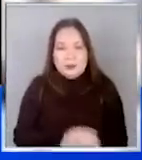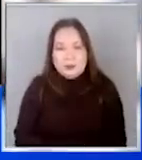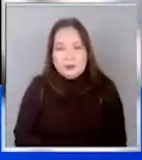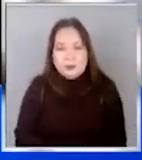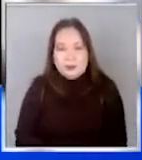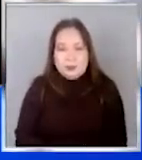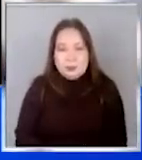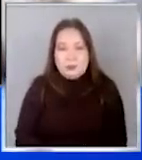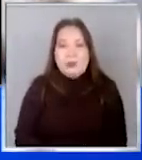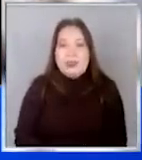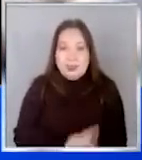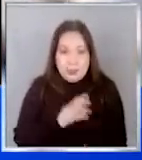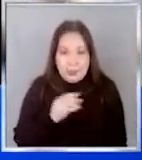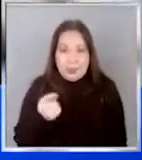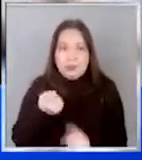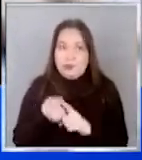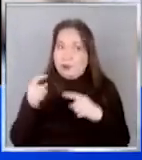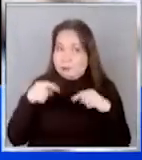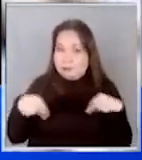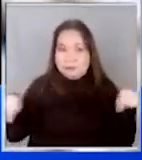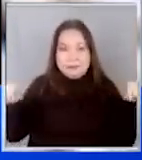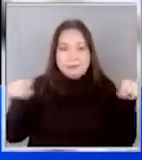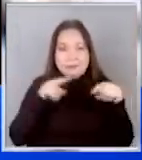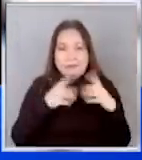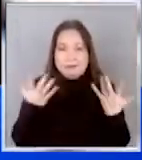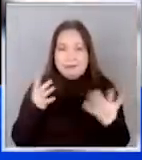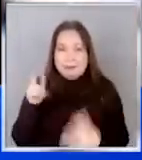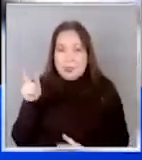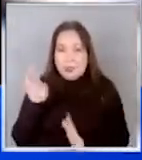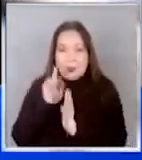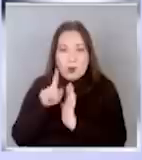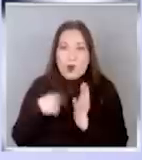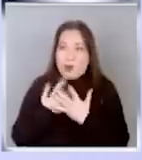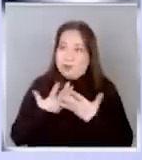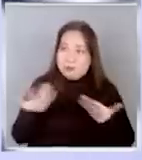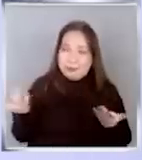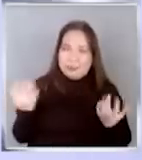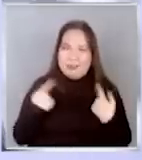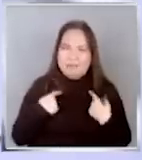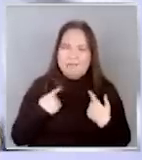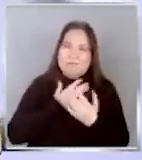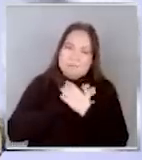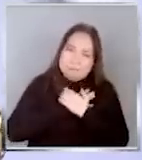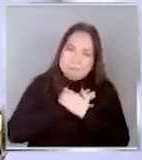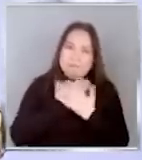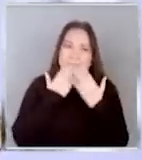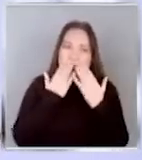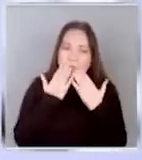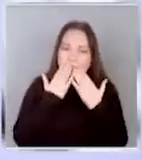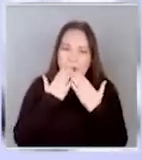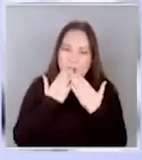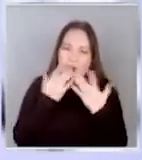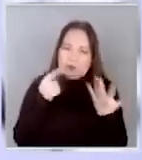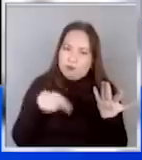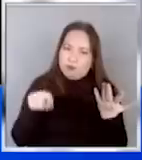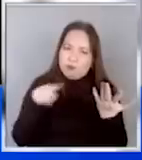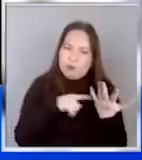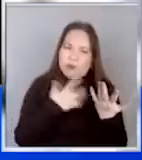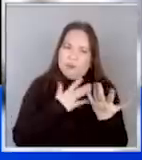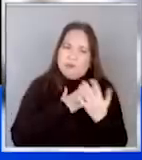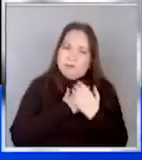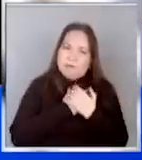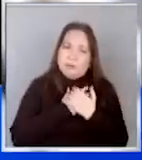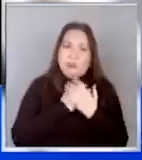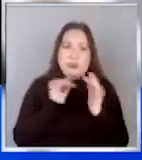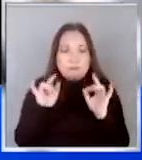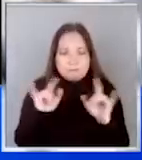At mula po sa lahat ng bumubuo ng 24 Oras, taus-puso po ang aming pasasalamat sa ika-apat na